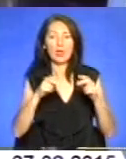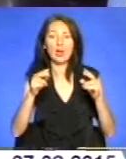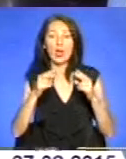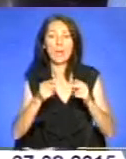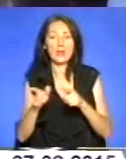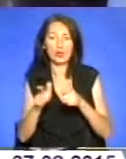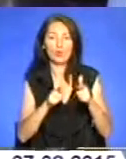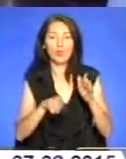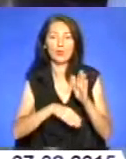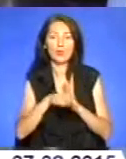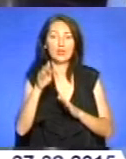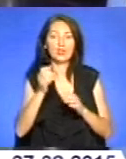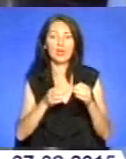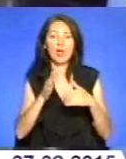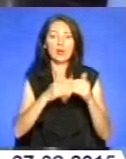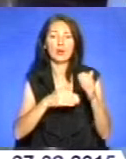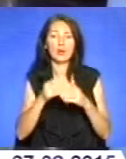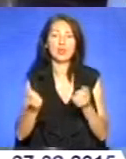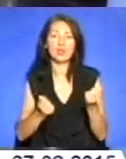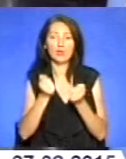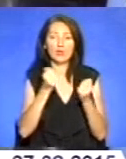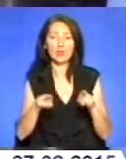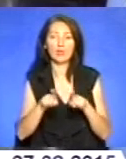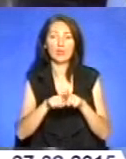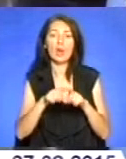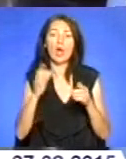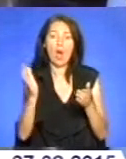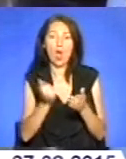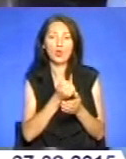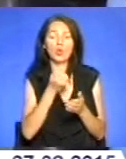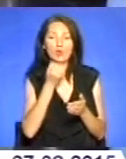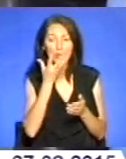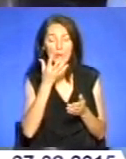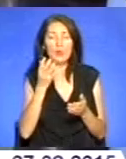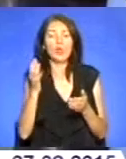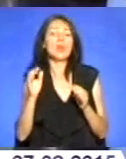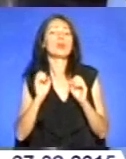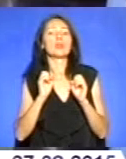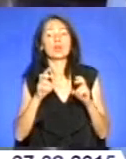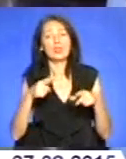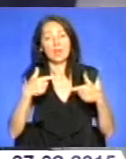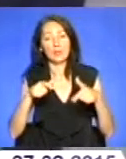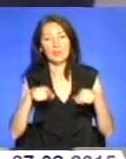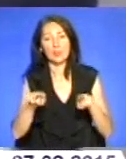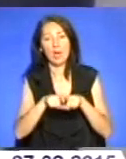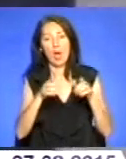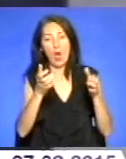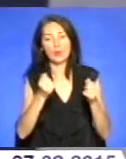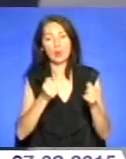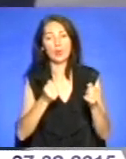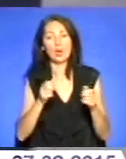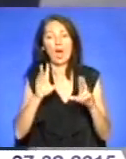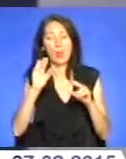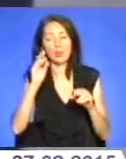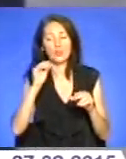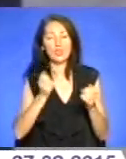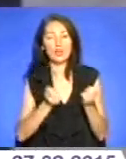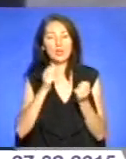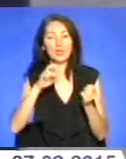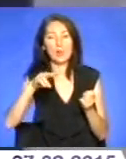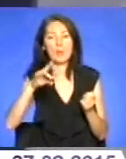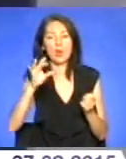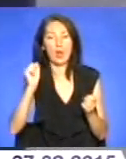підвищення кваліфікації водіїв та успішної здачі іспиту та отримання посвідчення водія УМРЕО. Останній брав гроші у мешканця